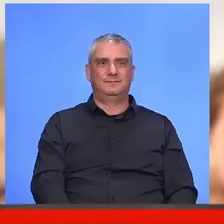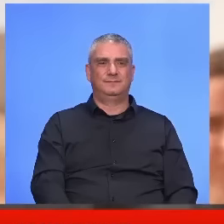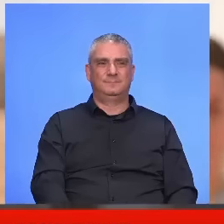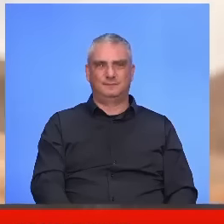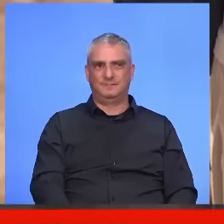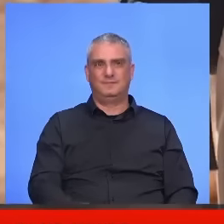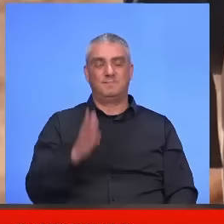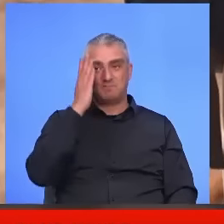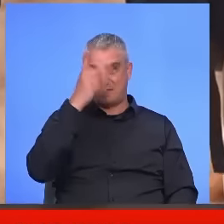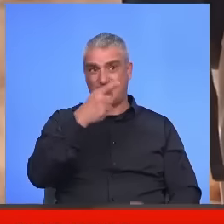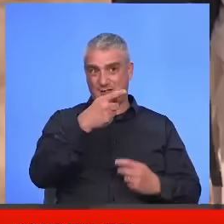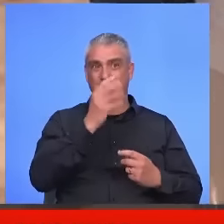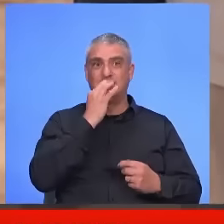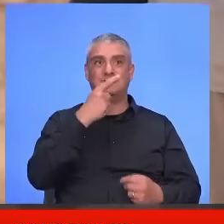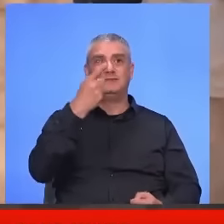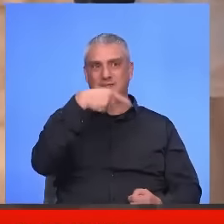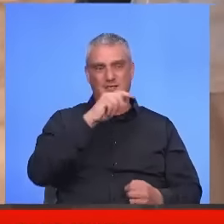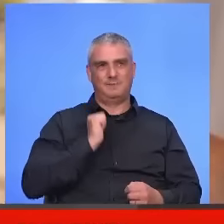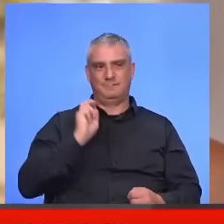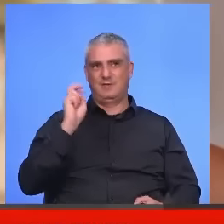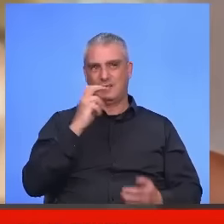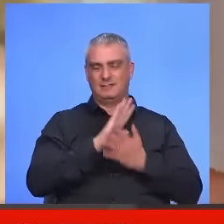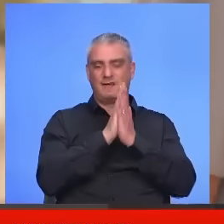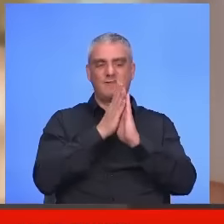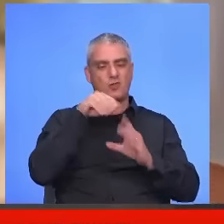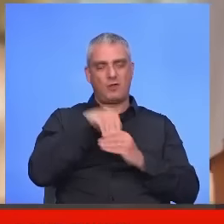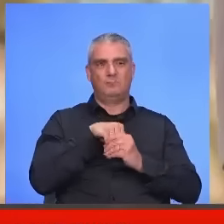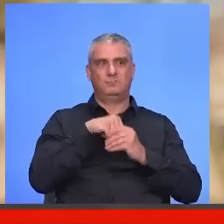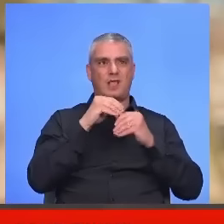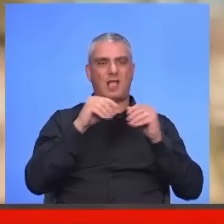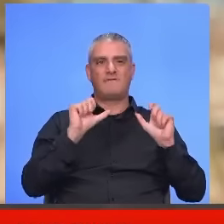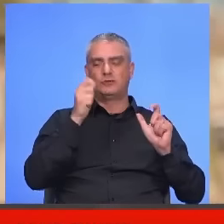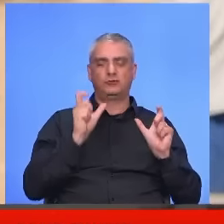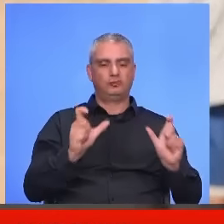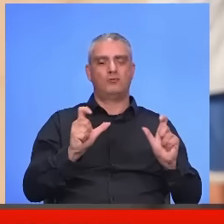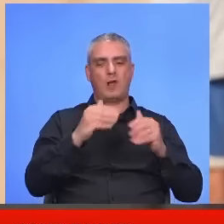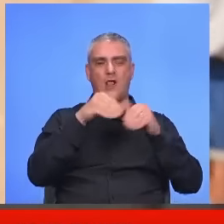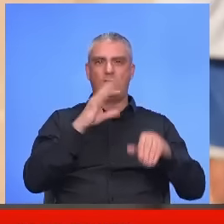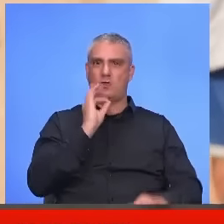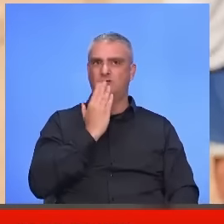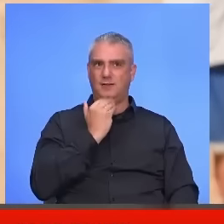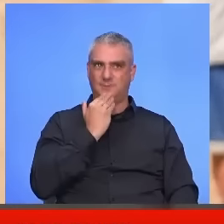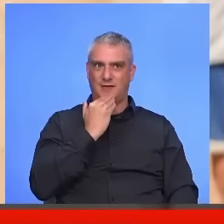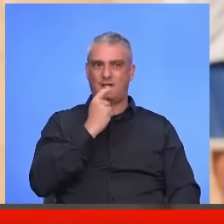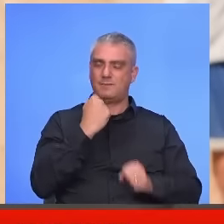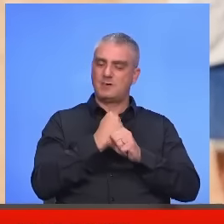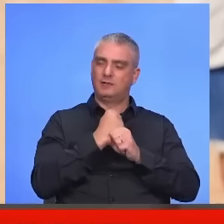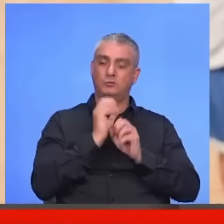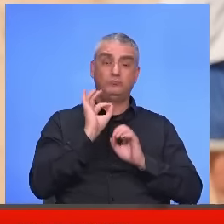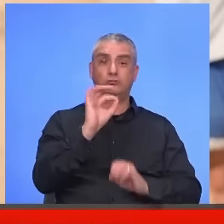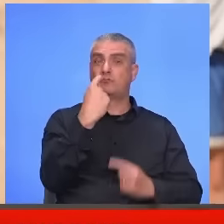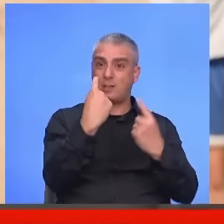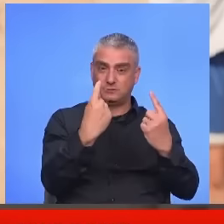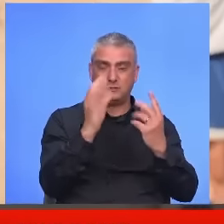בעתיד הנראה לעין, חבורת הצעירים הזאת תתגייס ותהפוך לחלק מהקו הראשון ששומר על גבולות ישראל. הם יעשו זאת למענם,